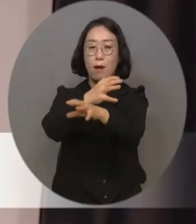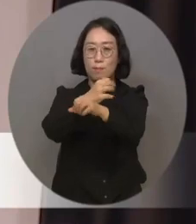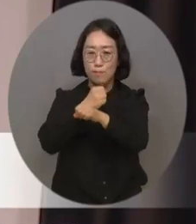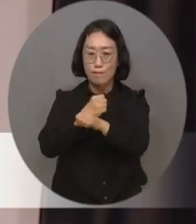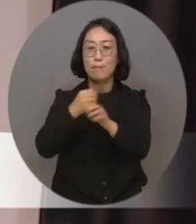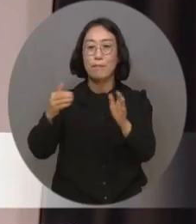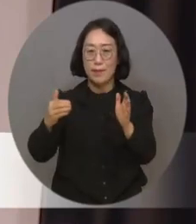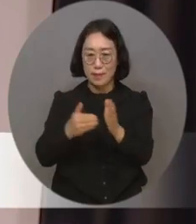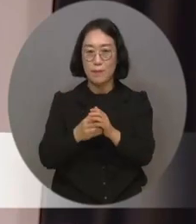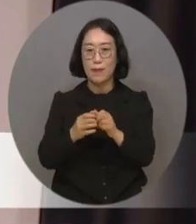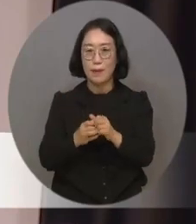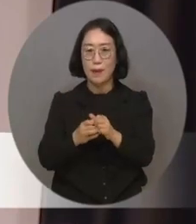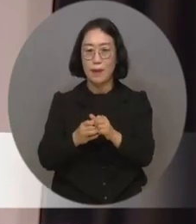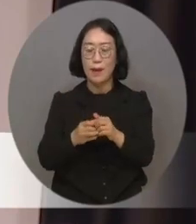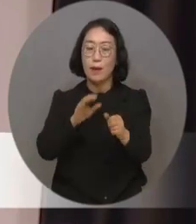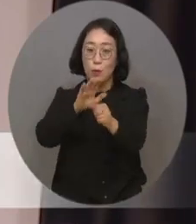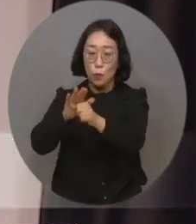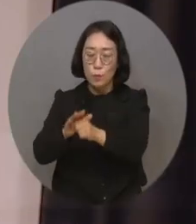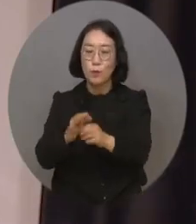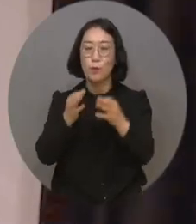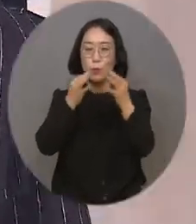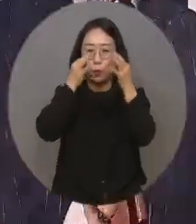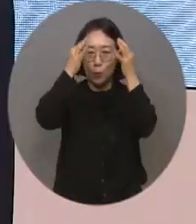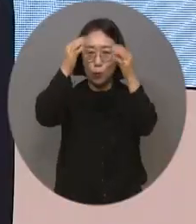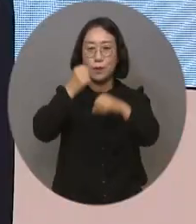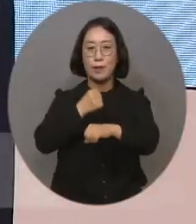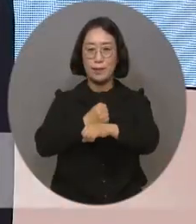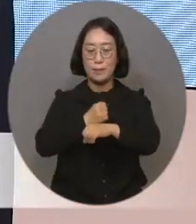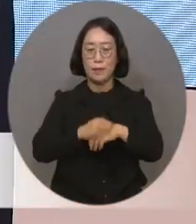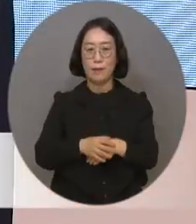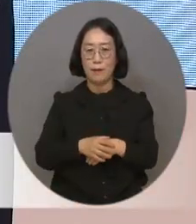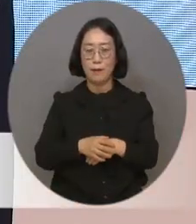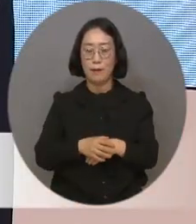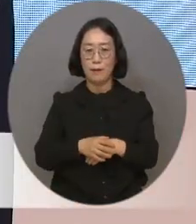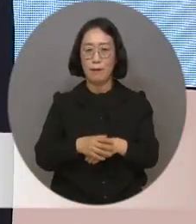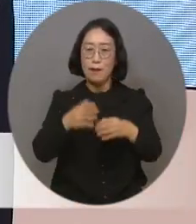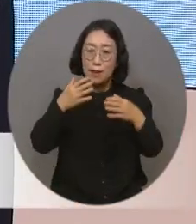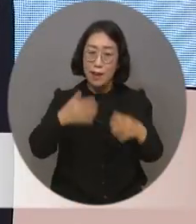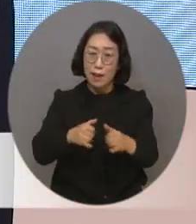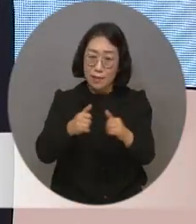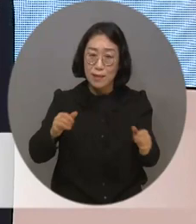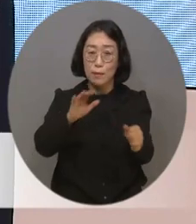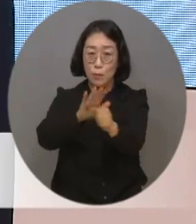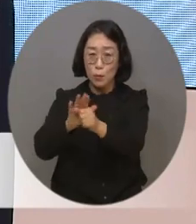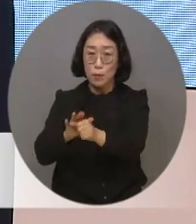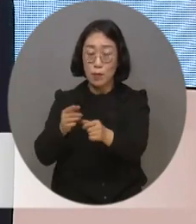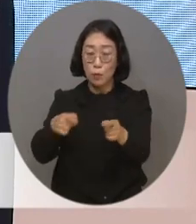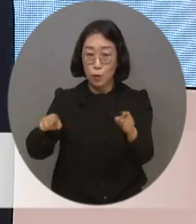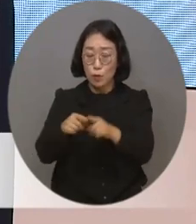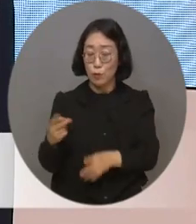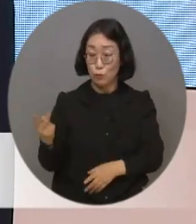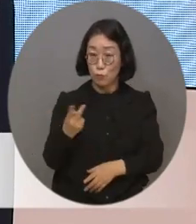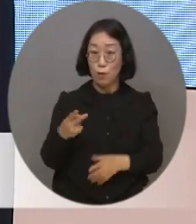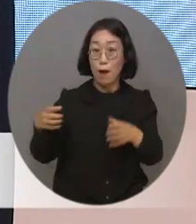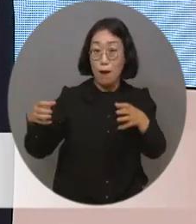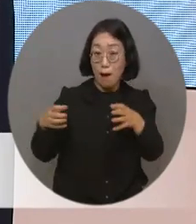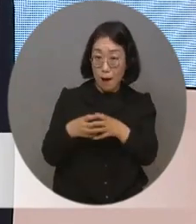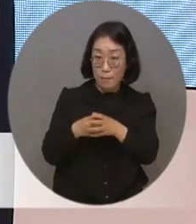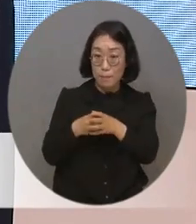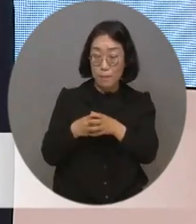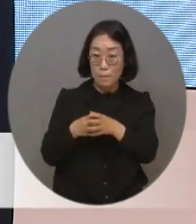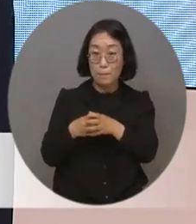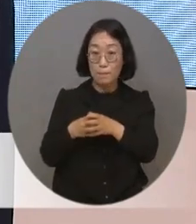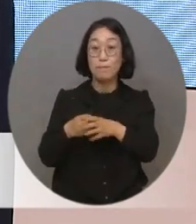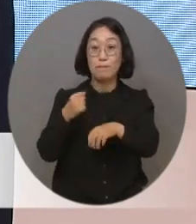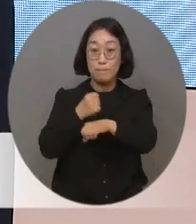또 약자에게도 도움이 될 수 있도록 최선을 다하겠습니다. 약자와의 동행을 구현하는데 두 방송사가 힘을 모으기로 한 데